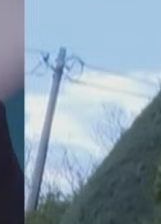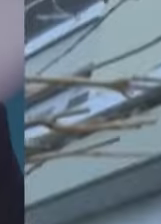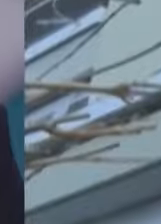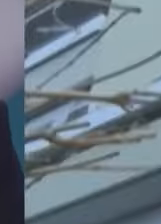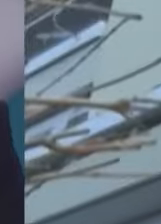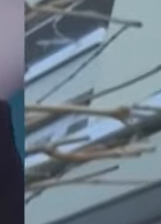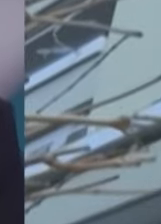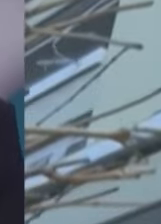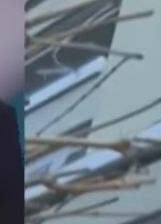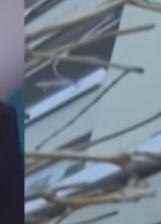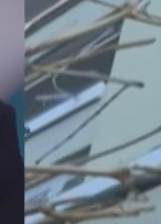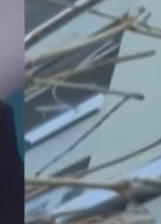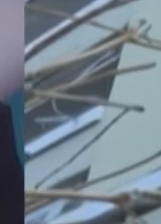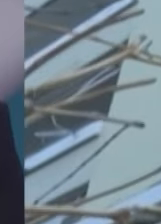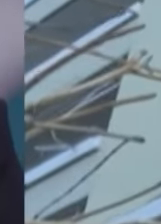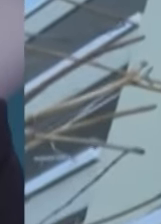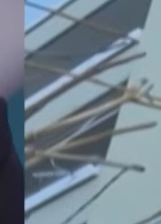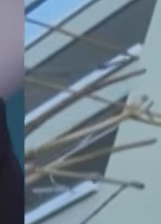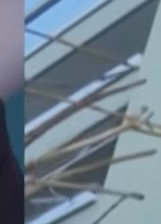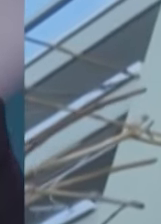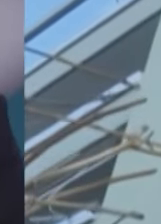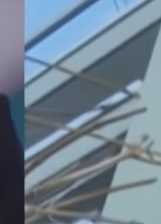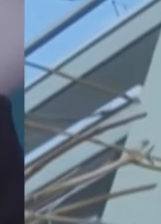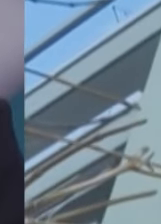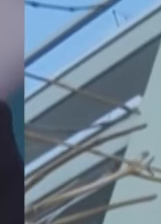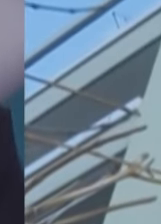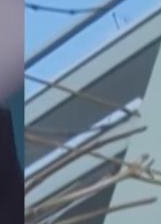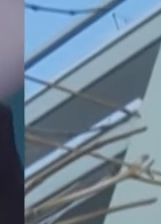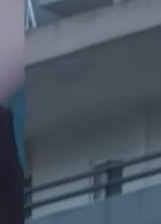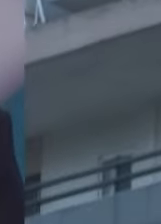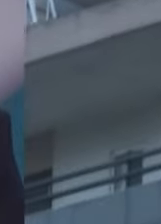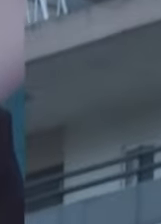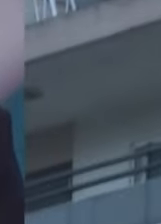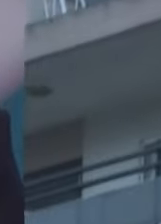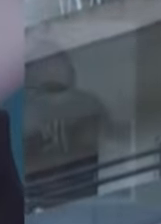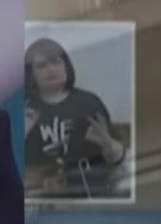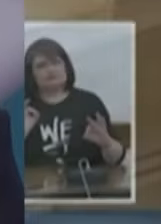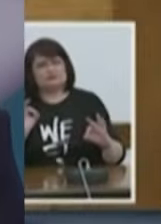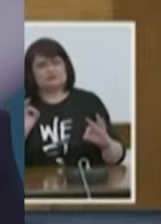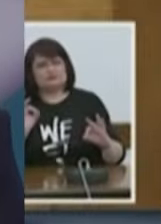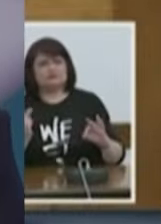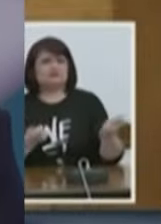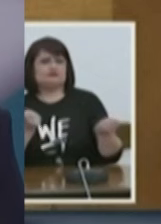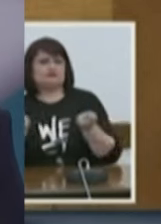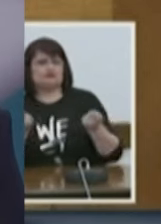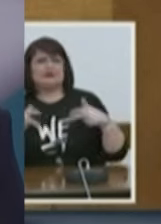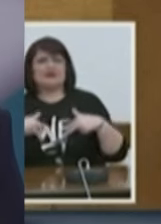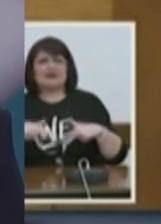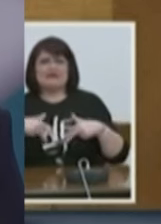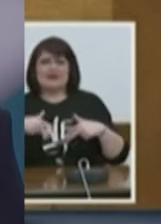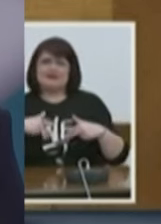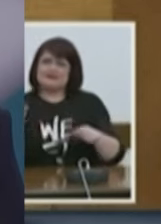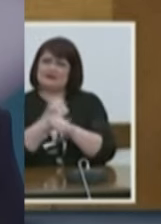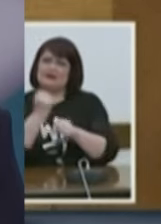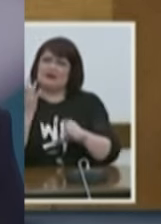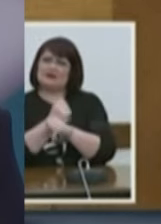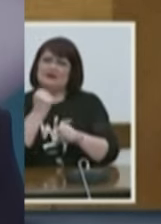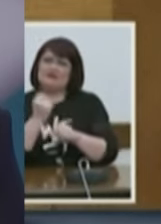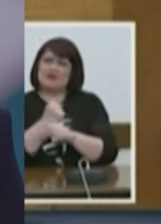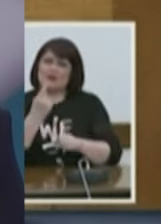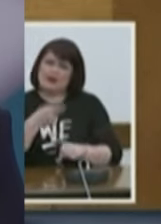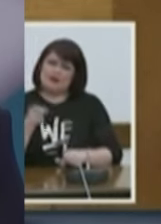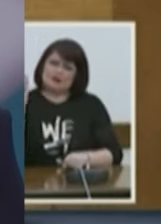Μητσοτάκη. Είναι εύλογη η ερώτηση που μου κάνετε. Είχαμε πει στην τελευταία κοινοβουλευτική ομάδα, εμείς καταρχήν θέλω να σας πω, όλη